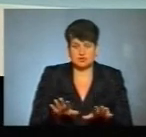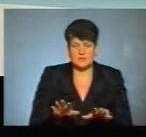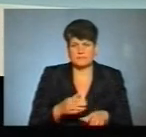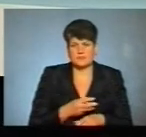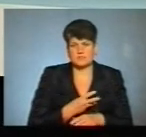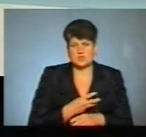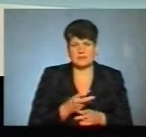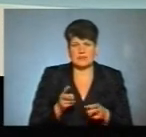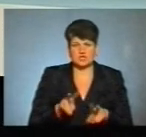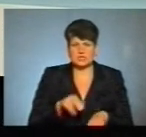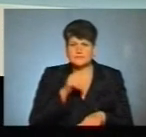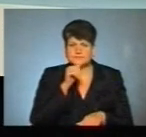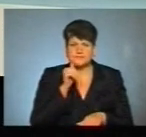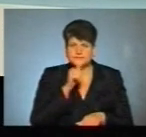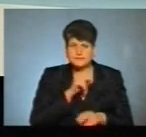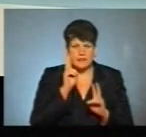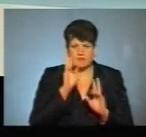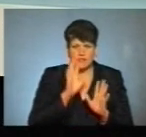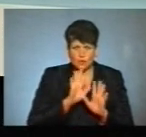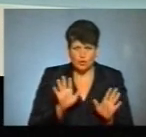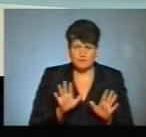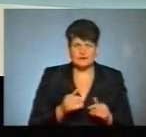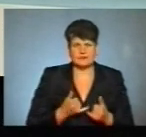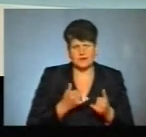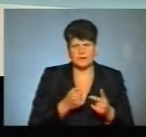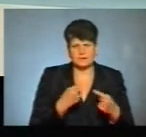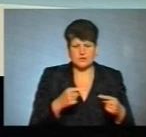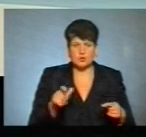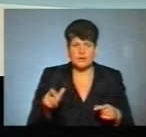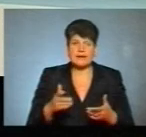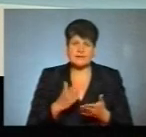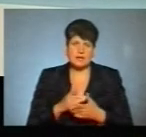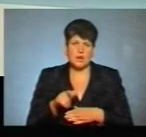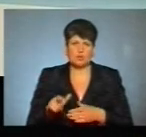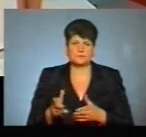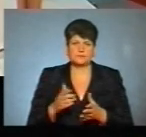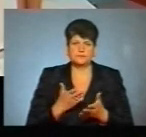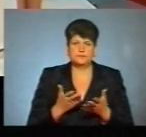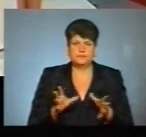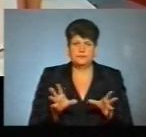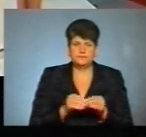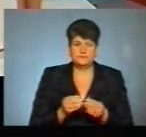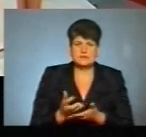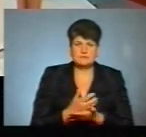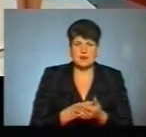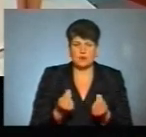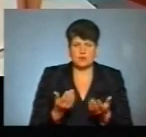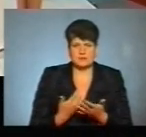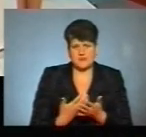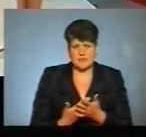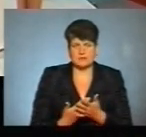ми бажаємо залишитися так невідомими, хай це буде на благо інших. Є люди, які спільно зібрали кошти, наприклад,